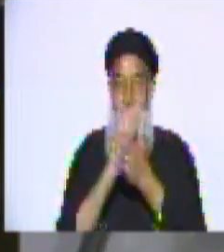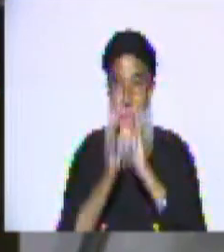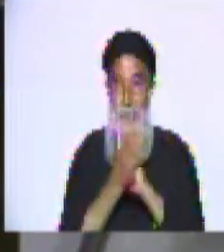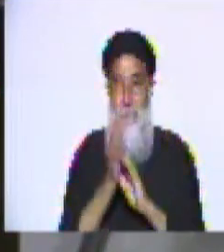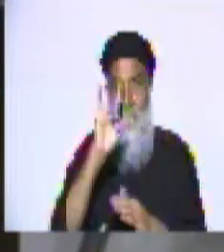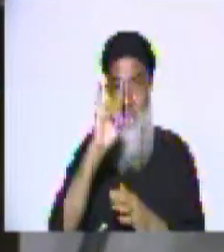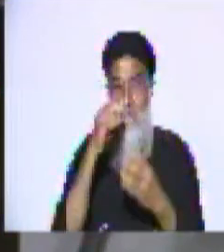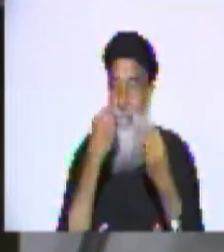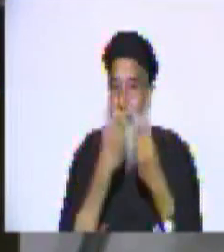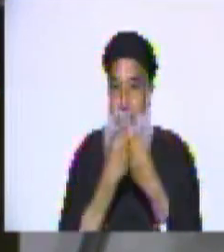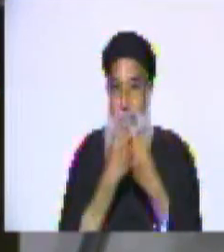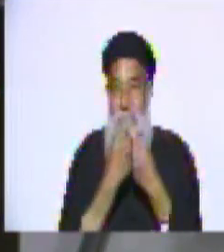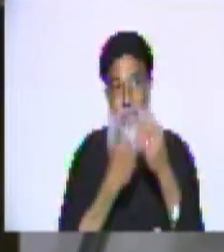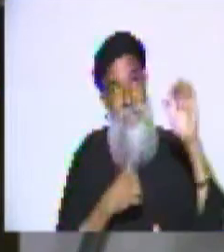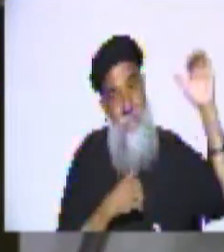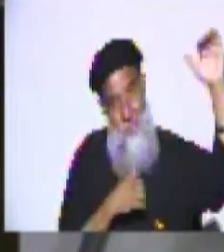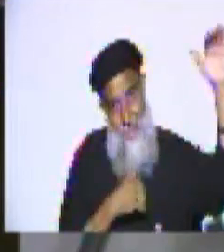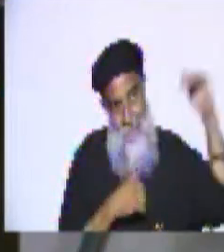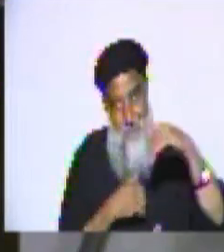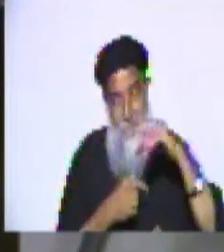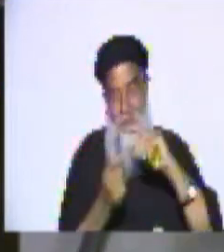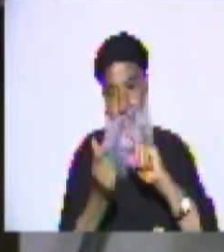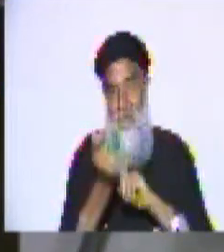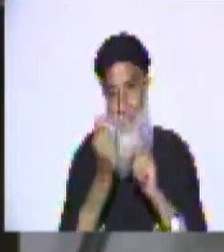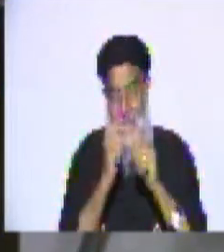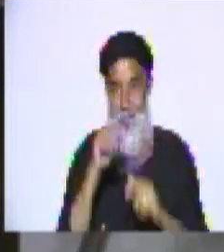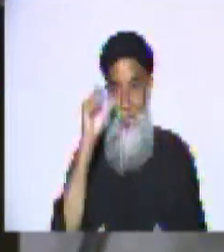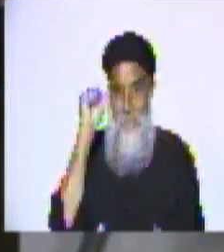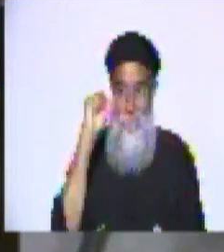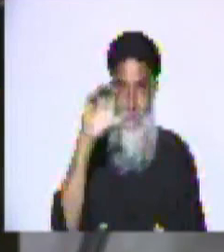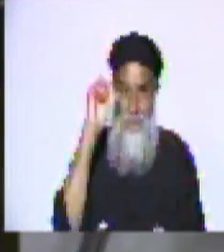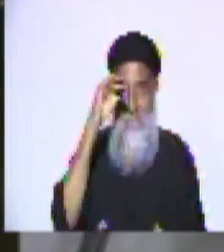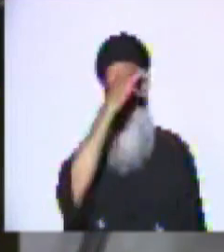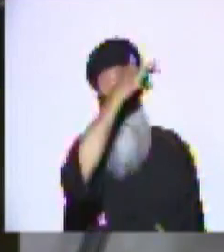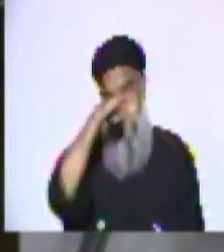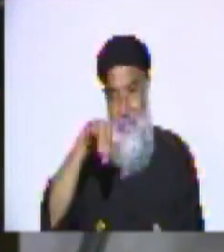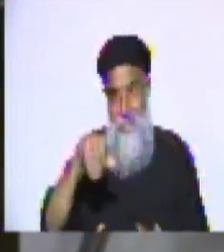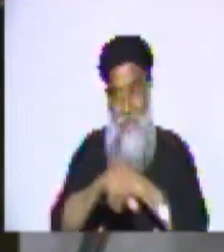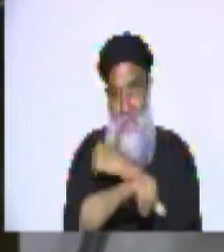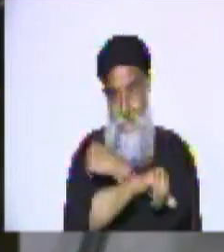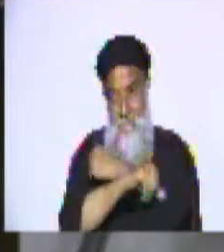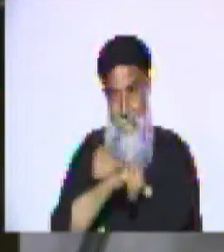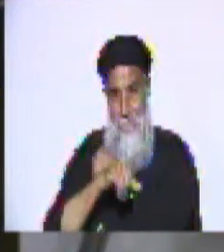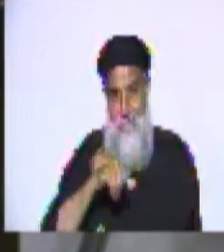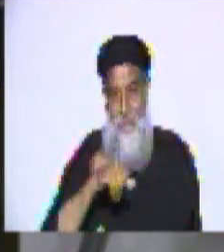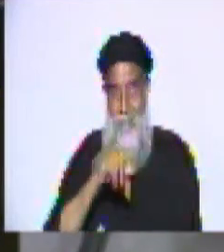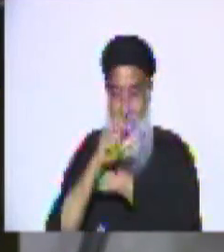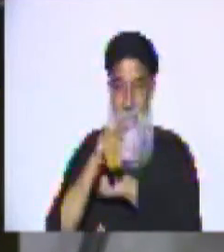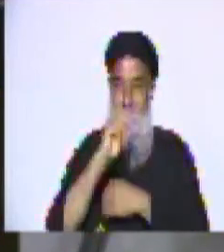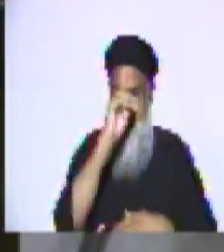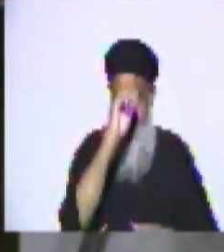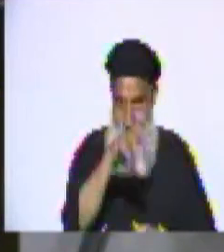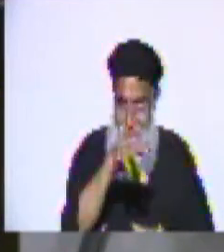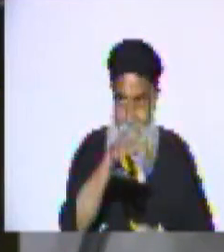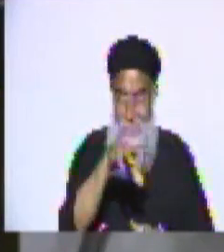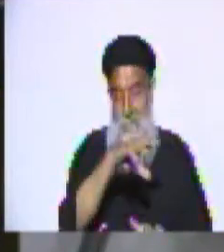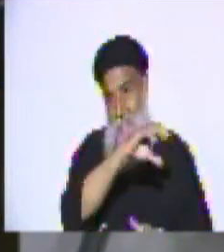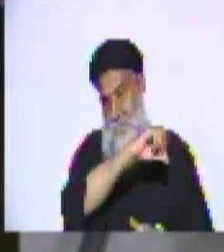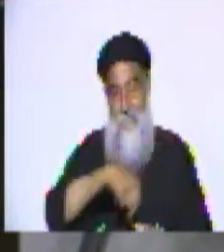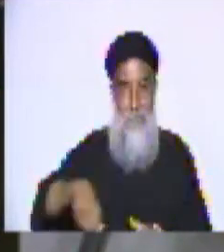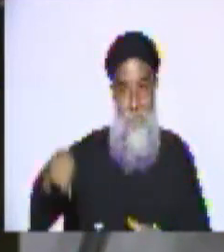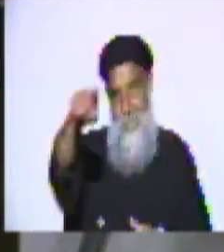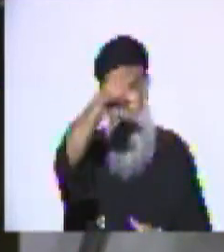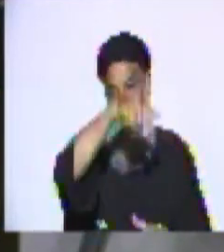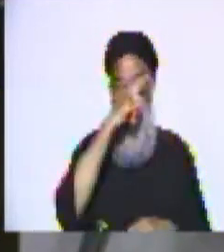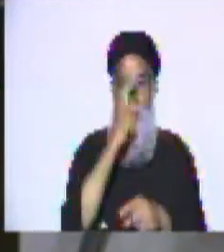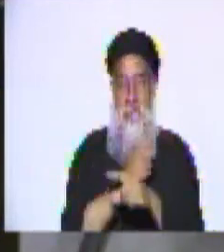العشرة، وجي المسيح في ظهوره بعد أسبوع واداله نفس ما أخذه